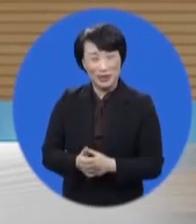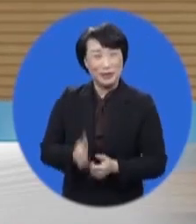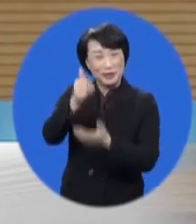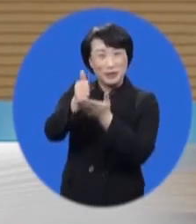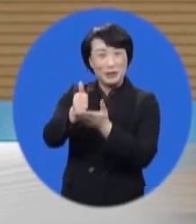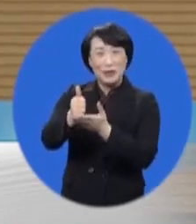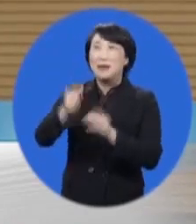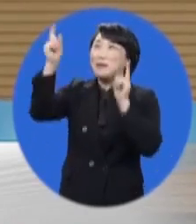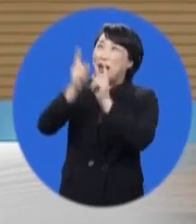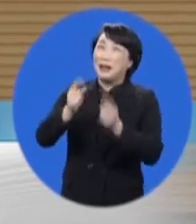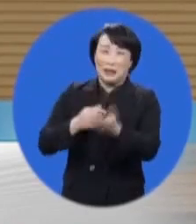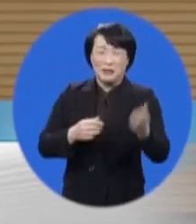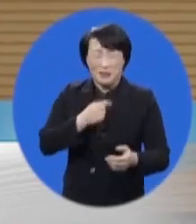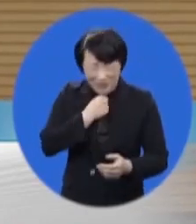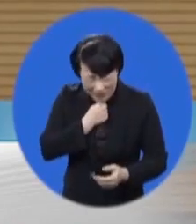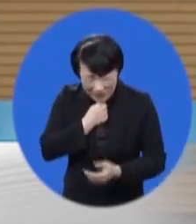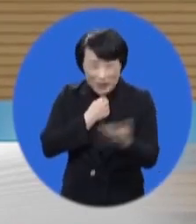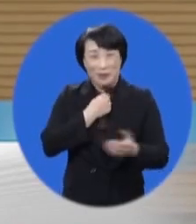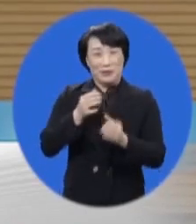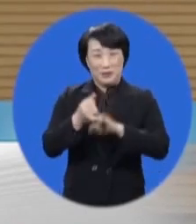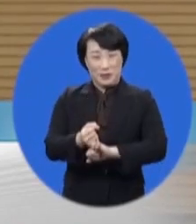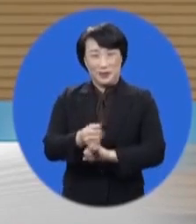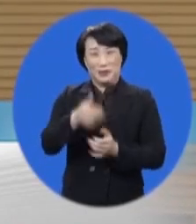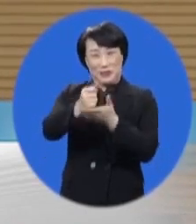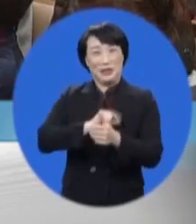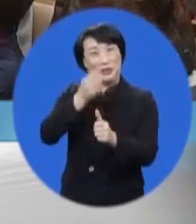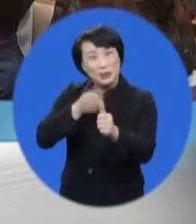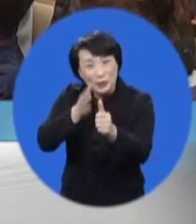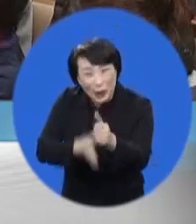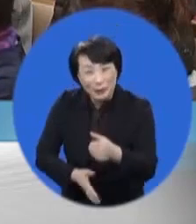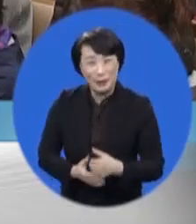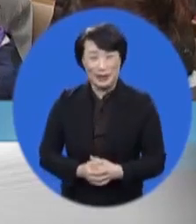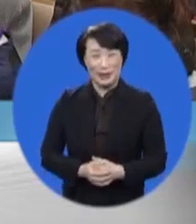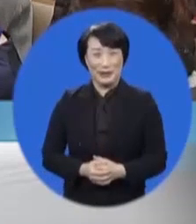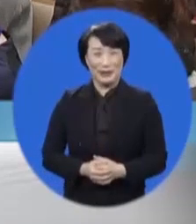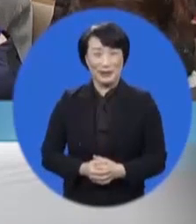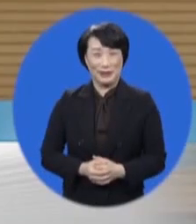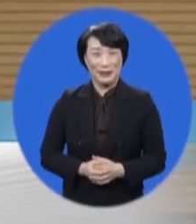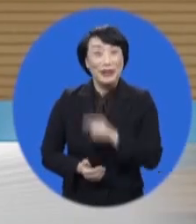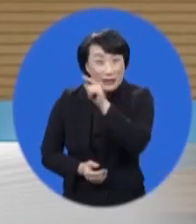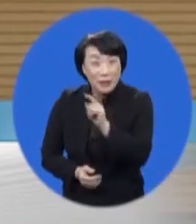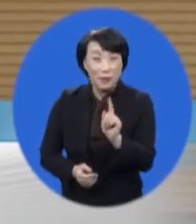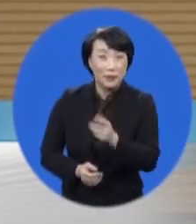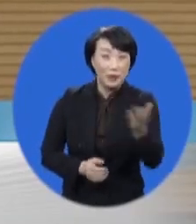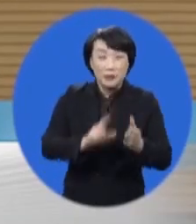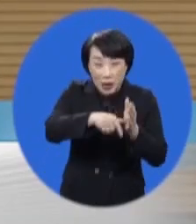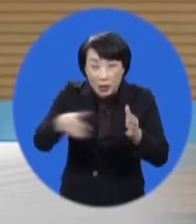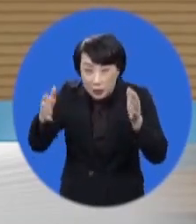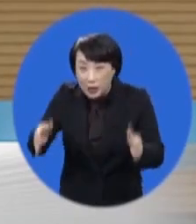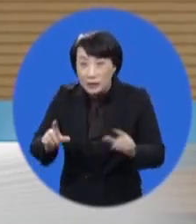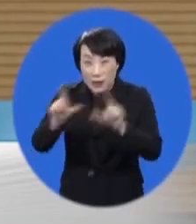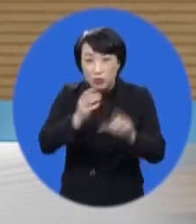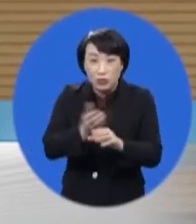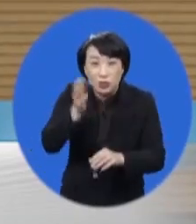주님이 뵙기를 간절히 원하는 여러분 되기를 주님의 이름으로 축원합니다. 이 사람이 비록 세월 속에 살고